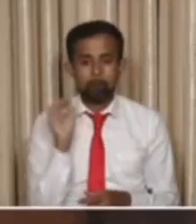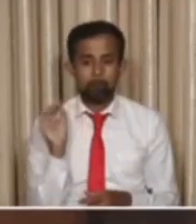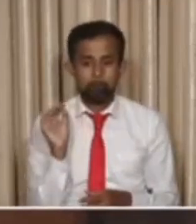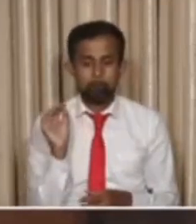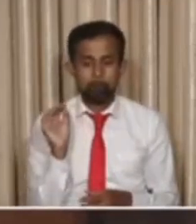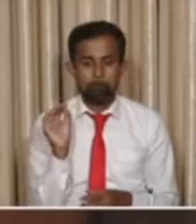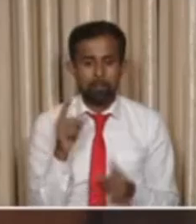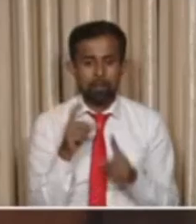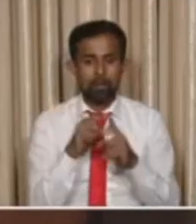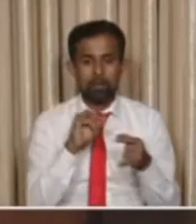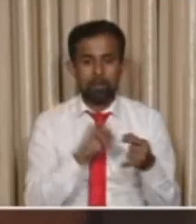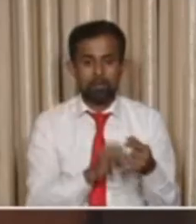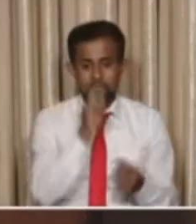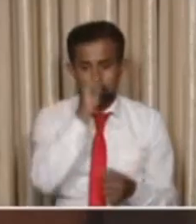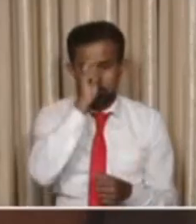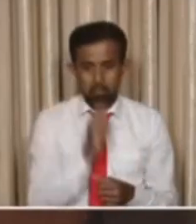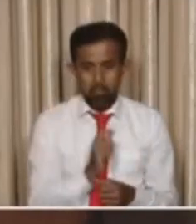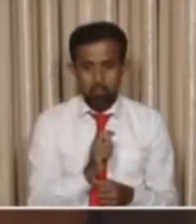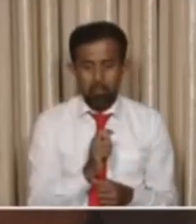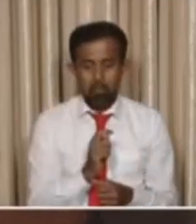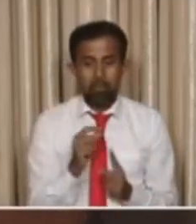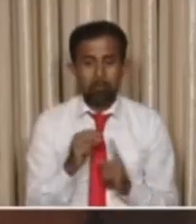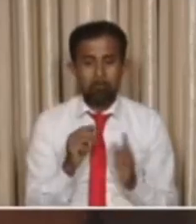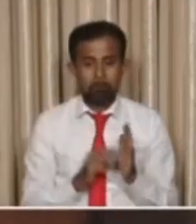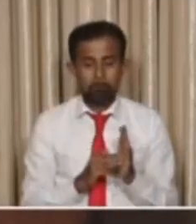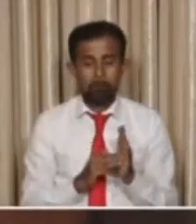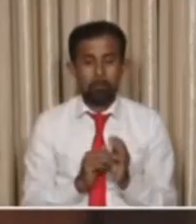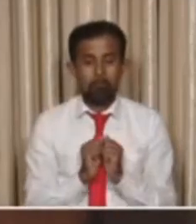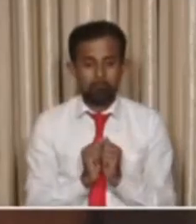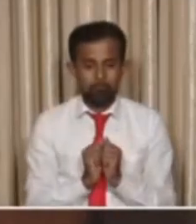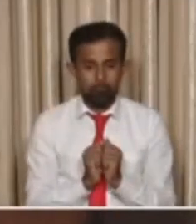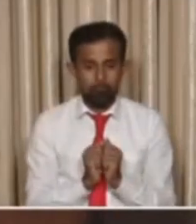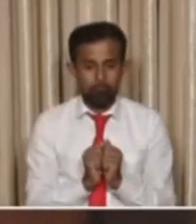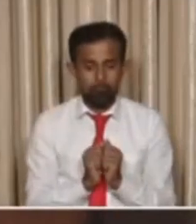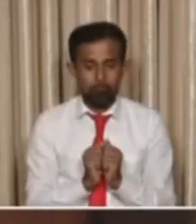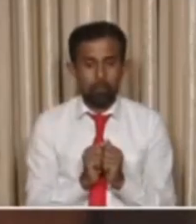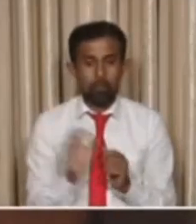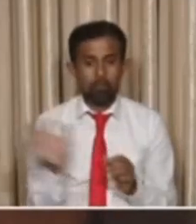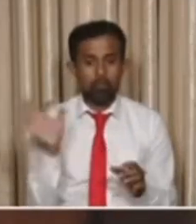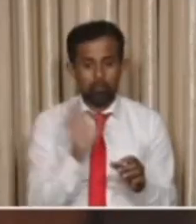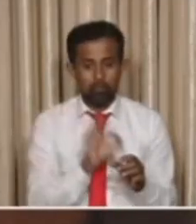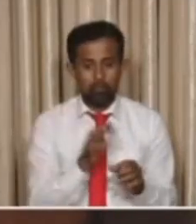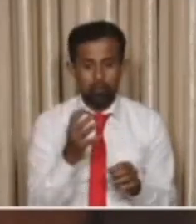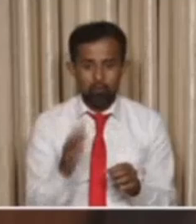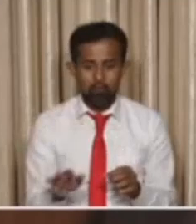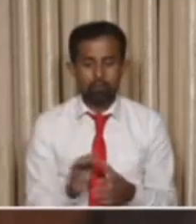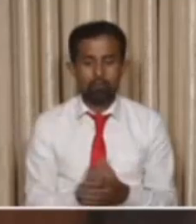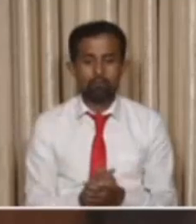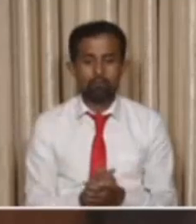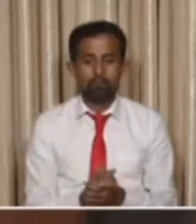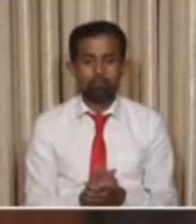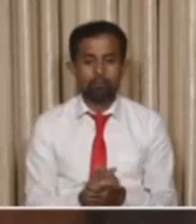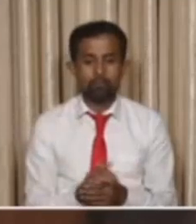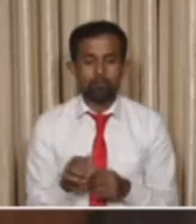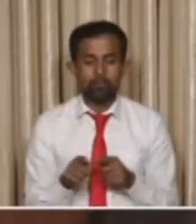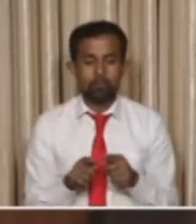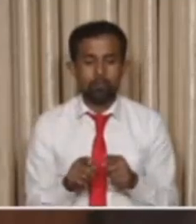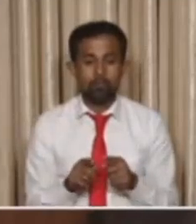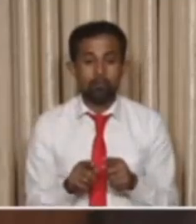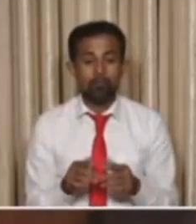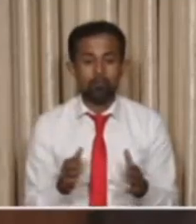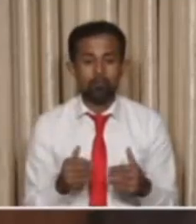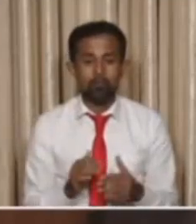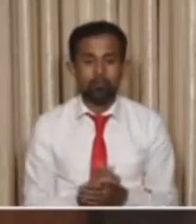அதனைத் தொடர்ந்து டட்லி சேனநாயக்க அவர்கள் பிரதமராக தெரிவு செய்யப்பட்டார். அதனைத் தொடர்ந்து பண்டா அவர்கள் வந்தார். ஆனால் இதிலே அந்த காலப்பகுதியிலே இருந்த தமிழ்